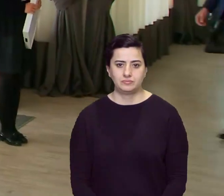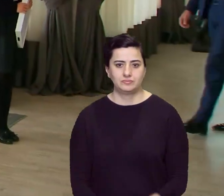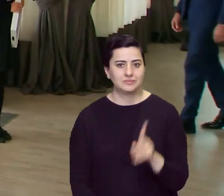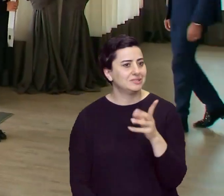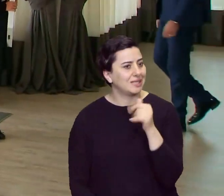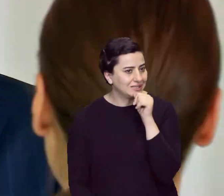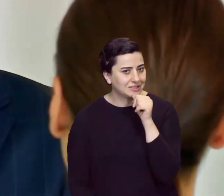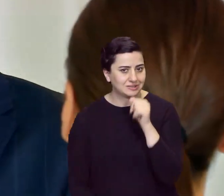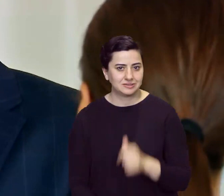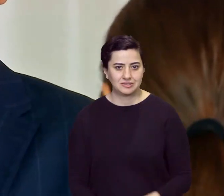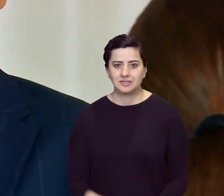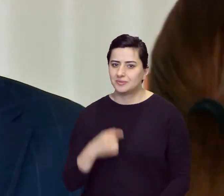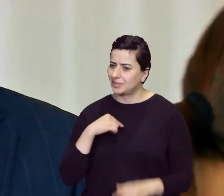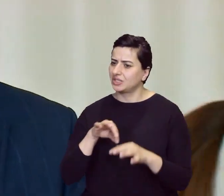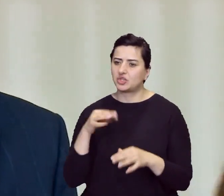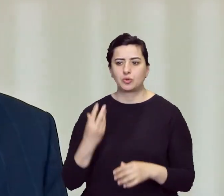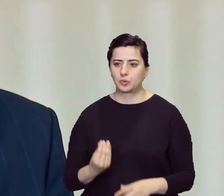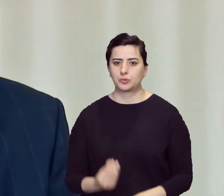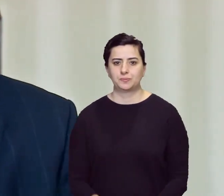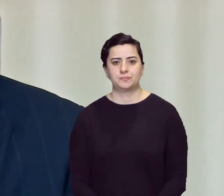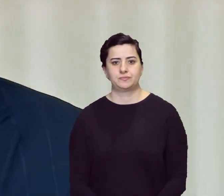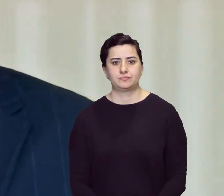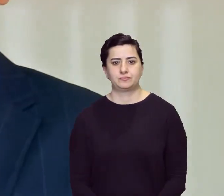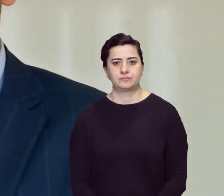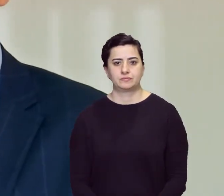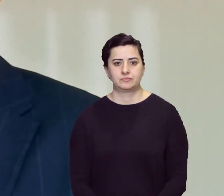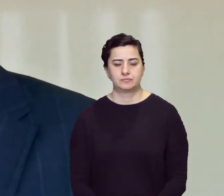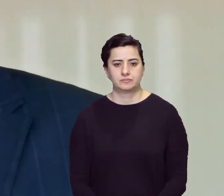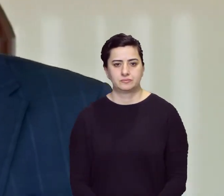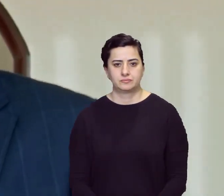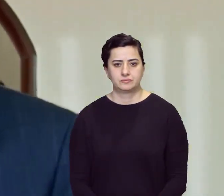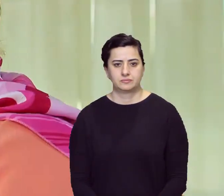Siz ne içersiniz? Ben de çay içerim.